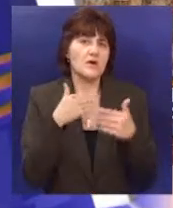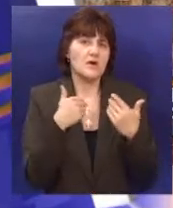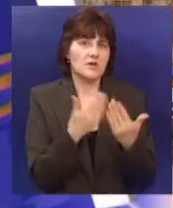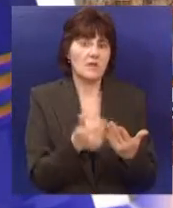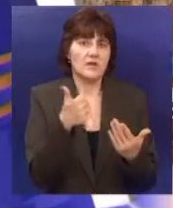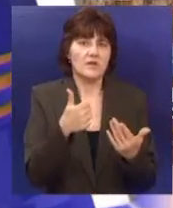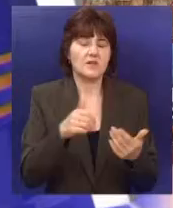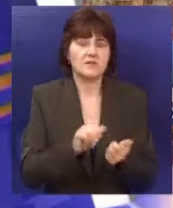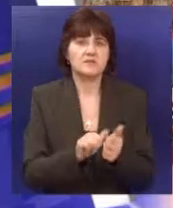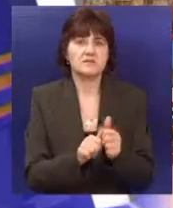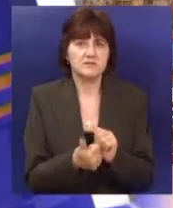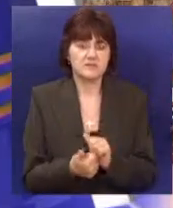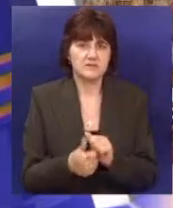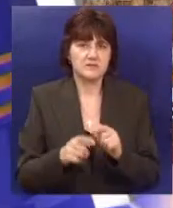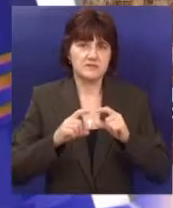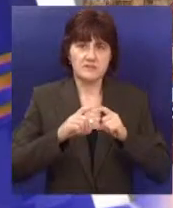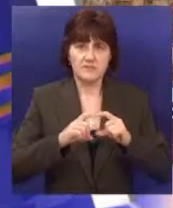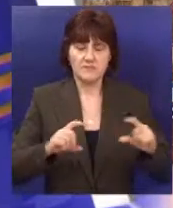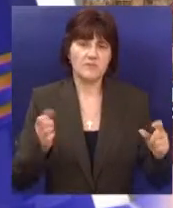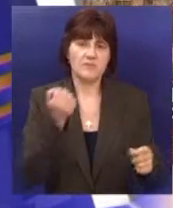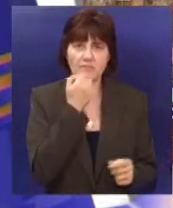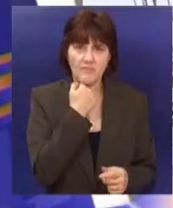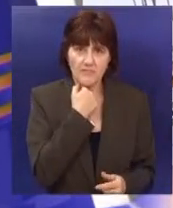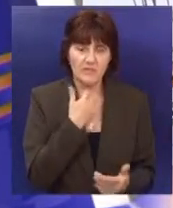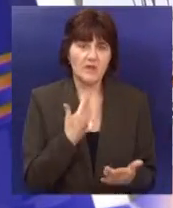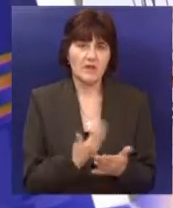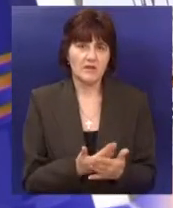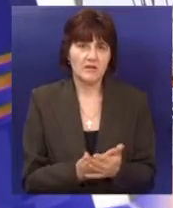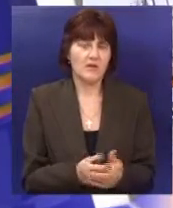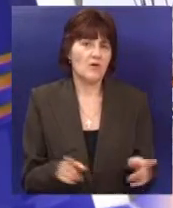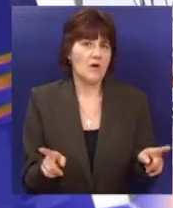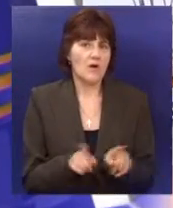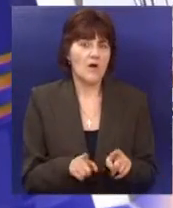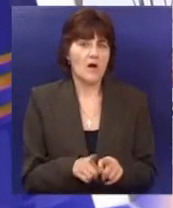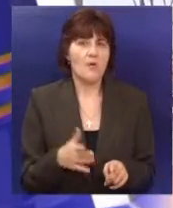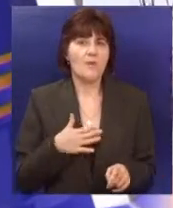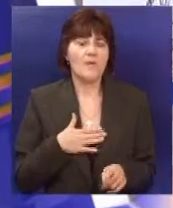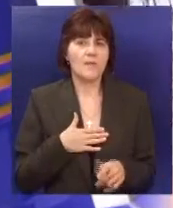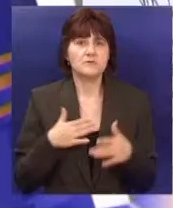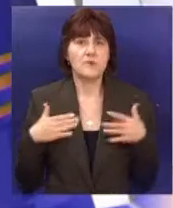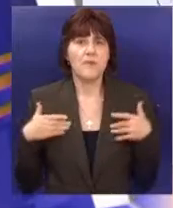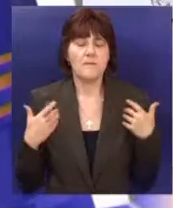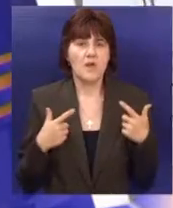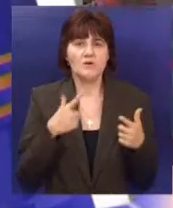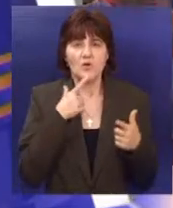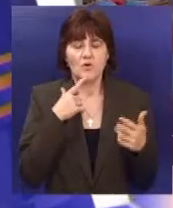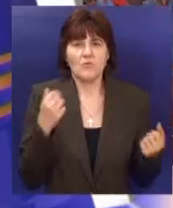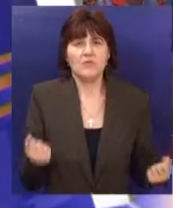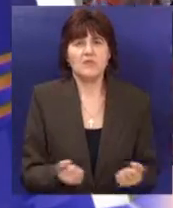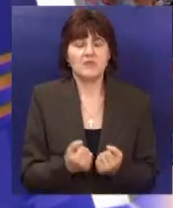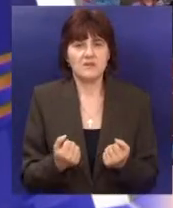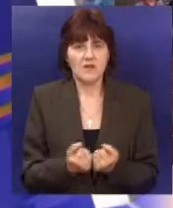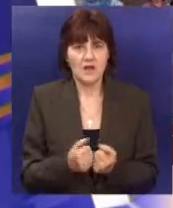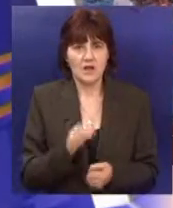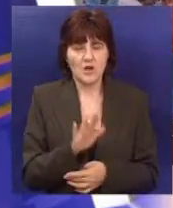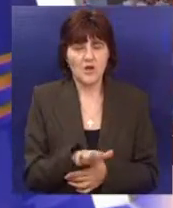dobili su još jedan novi sportski teren sa tartan podlogom. Teren je namenjen rekreativcima kao i našim najmlađim sugrađanima koji treniraju